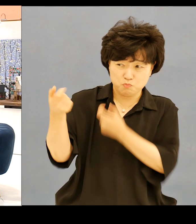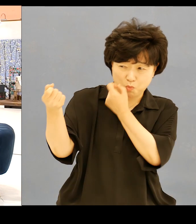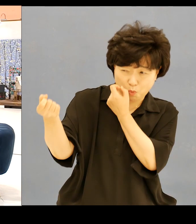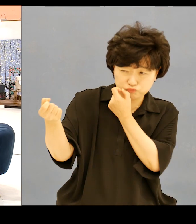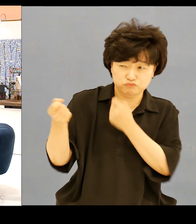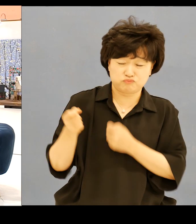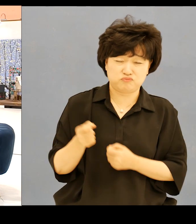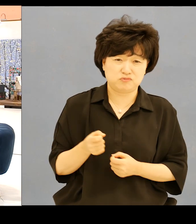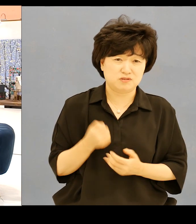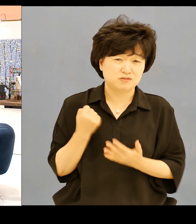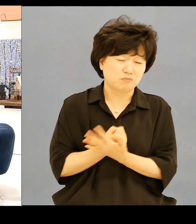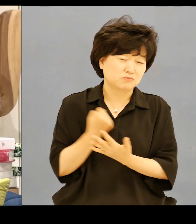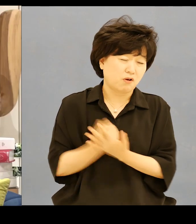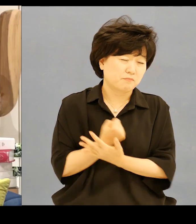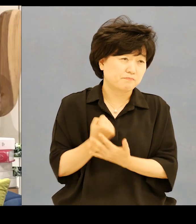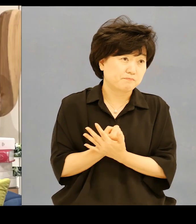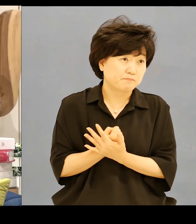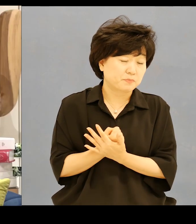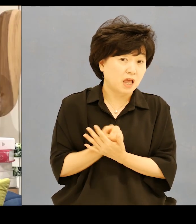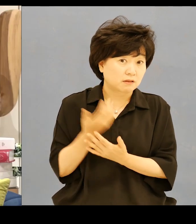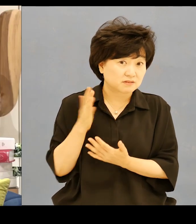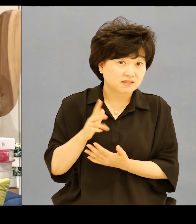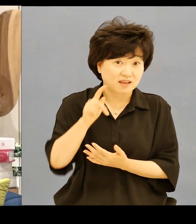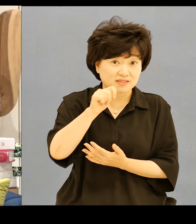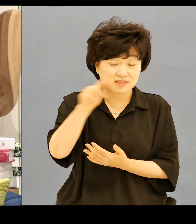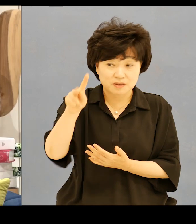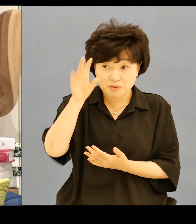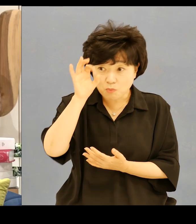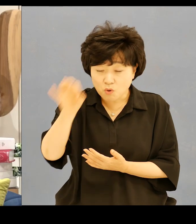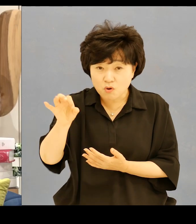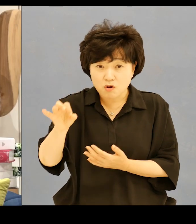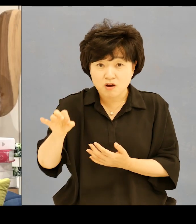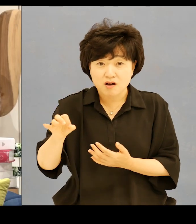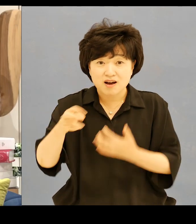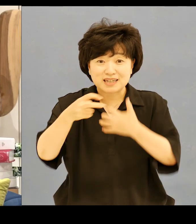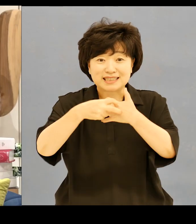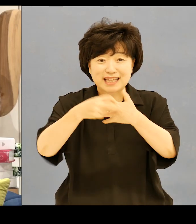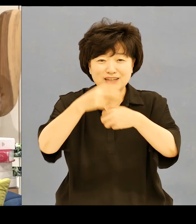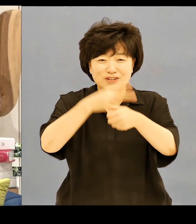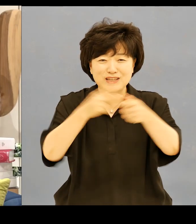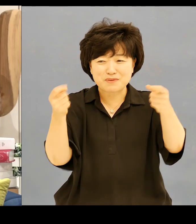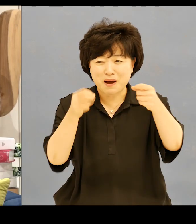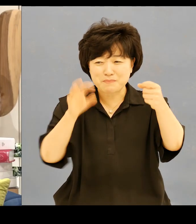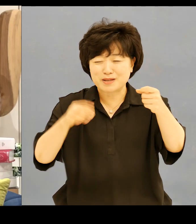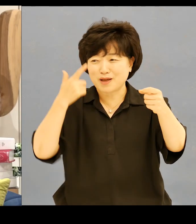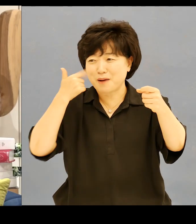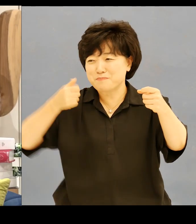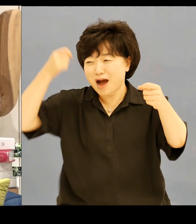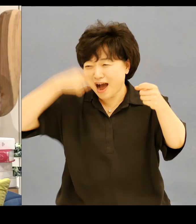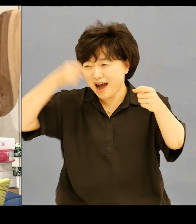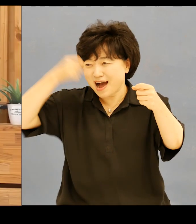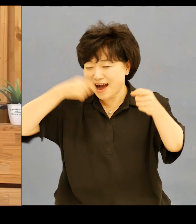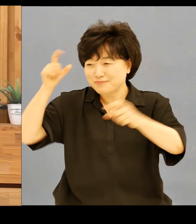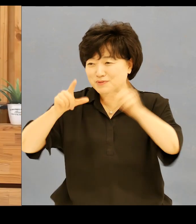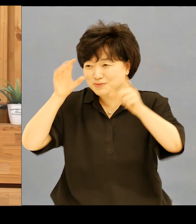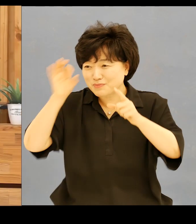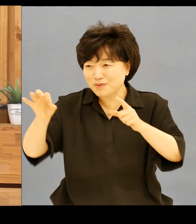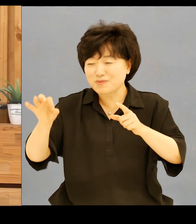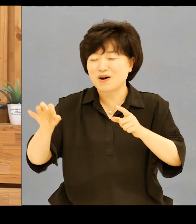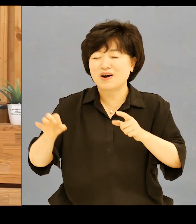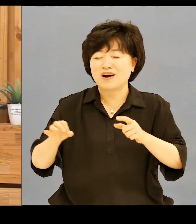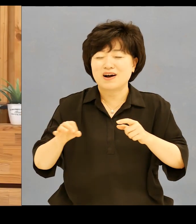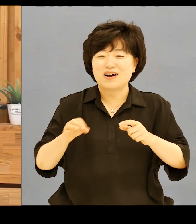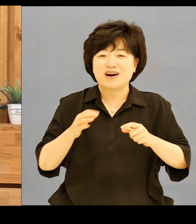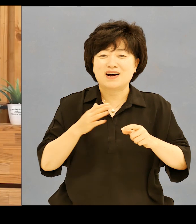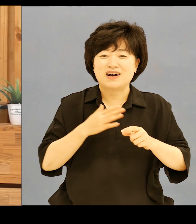보수적이시라고 생각을 했는데 아빠가 그 방송을 보니까 의사 선생님을 붙잡고 펑펑 우시더라고요. 그래서 저도 그거